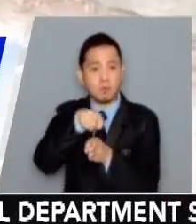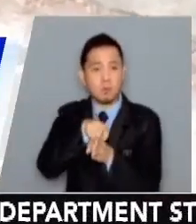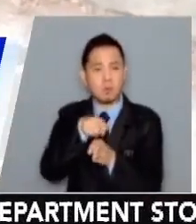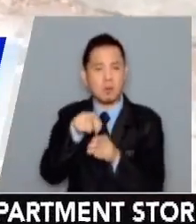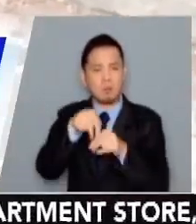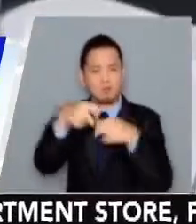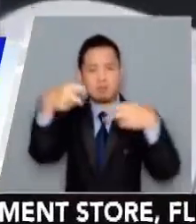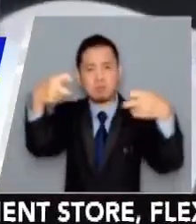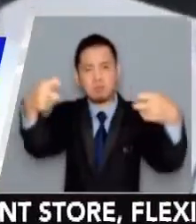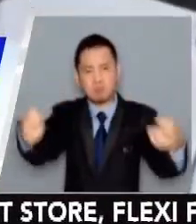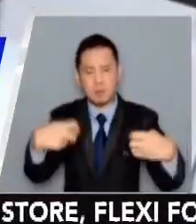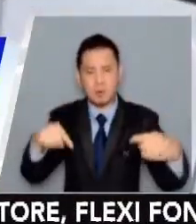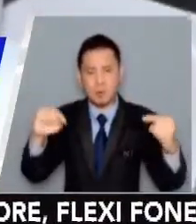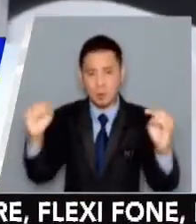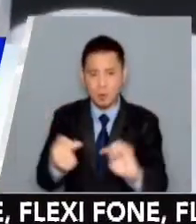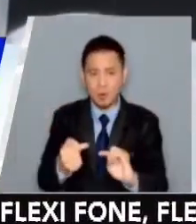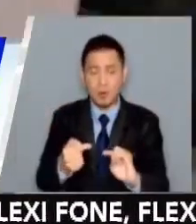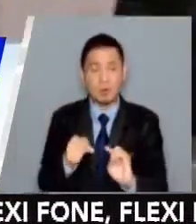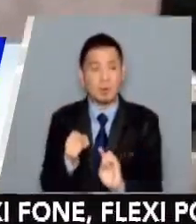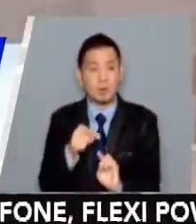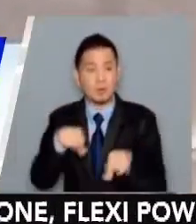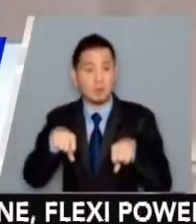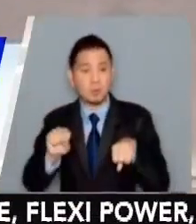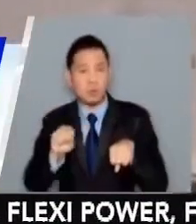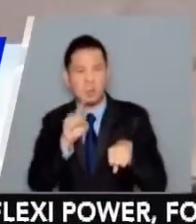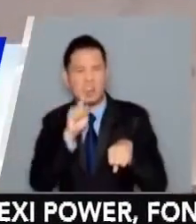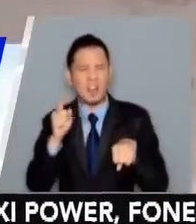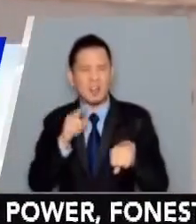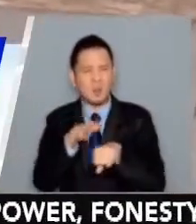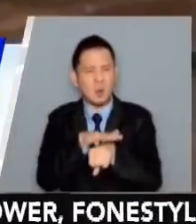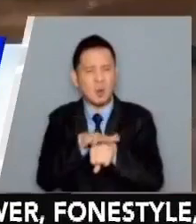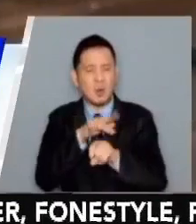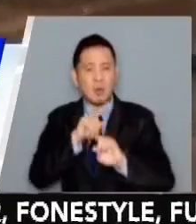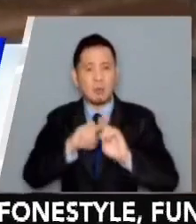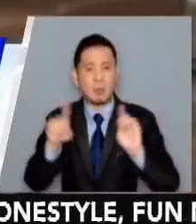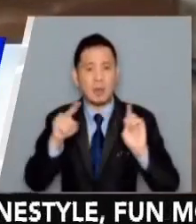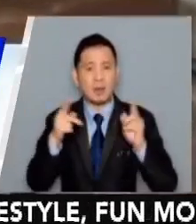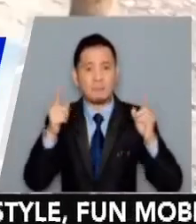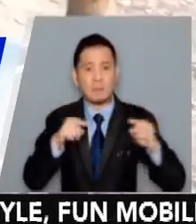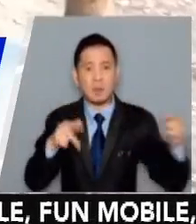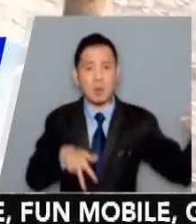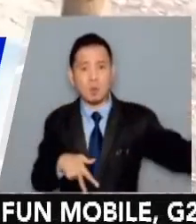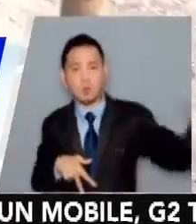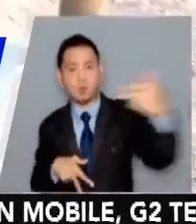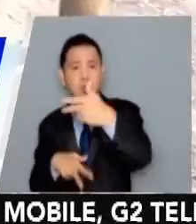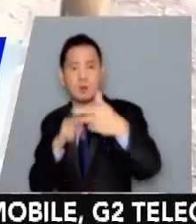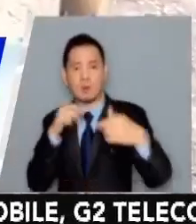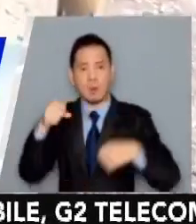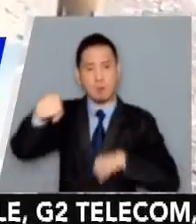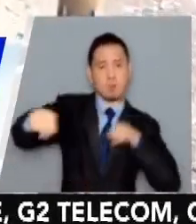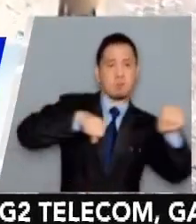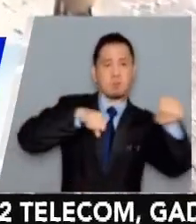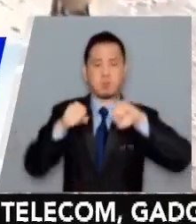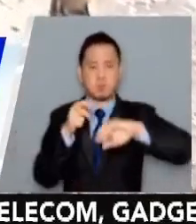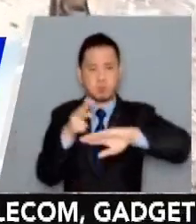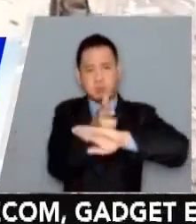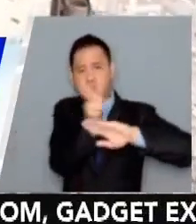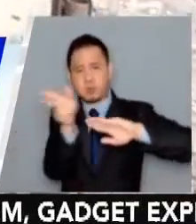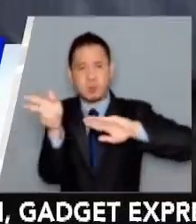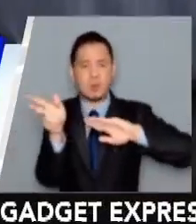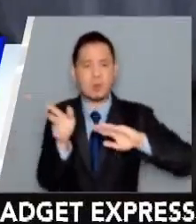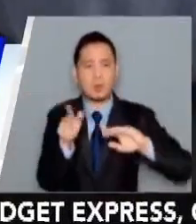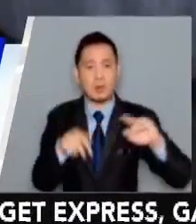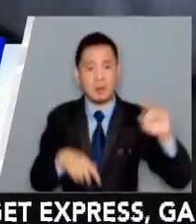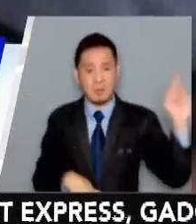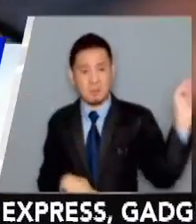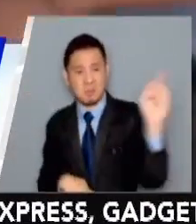daw ang kanyang takbo pero nawalan siya ng kontrol nang biglang tumawid ang lalaki. Walang pahayag ang lalaking tumawid at hinihintay pa